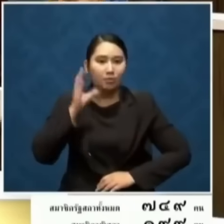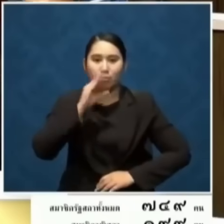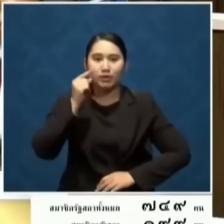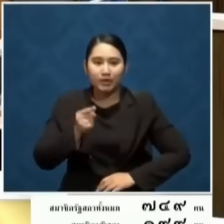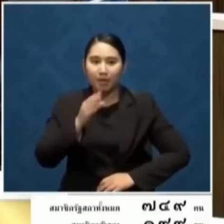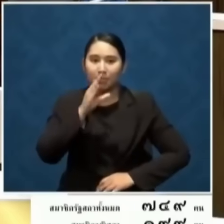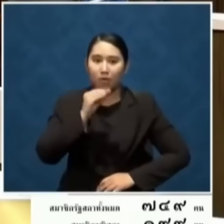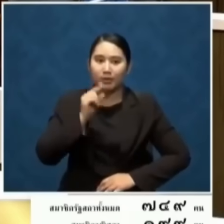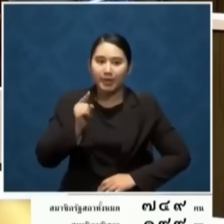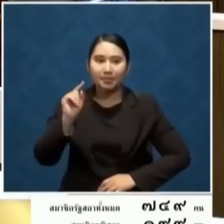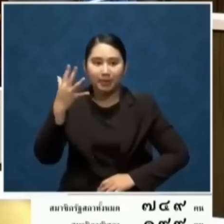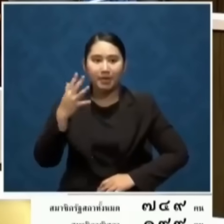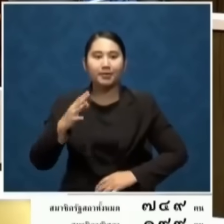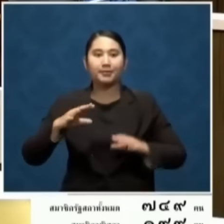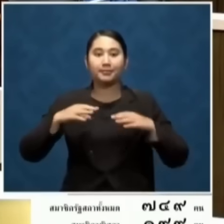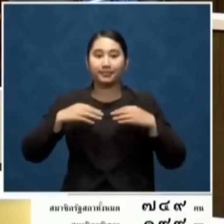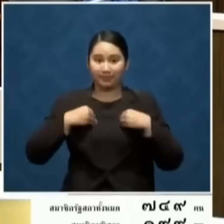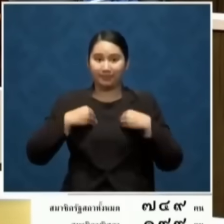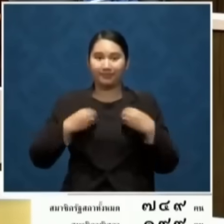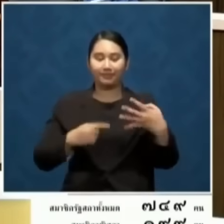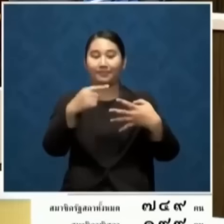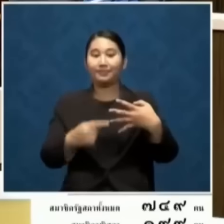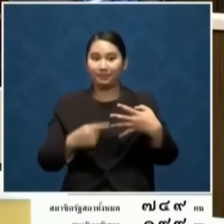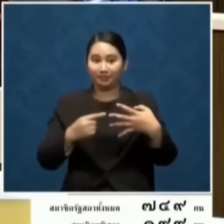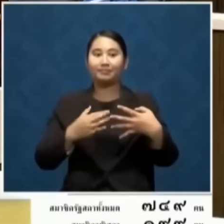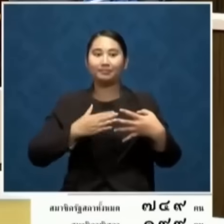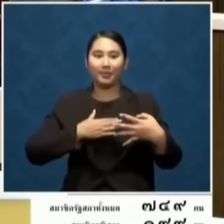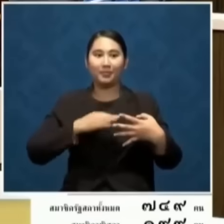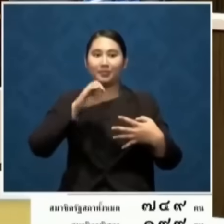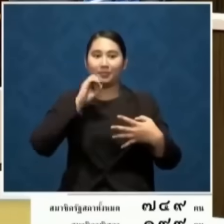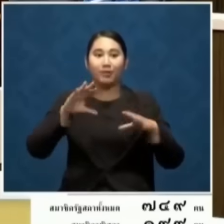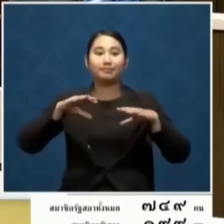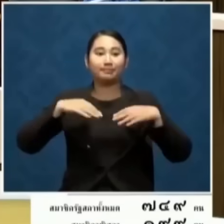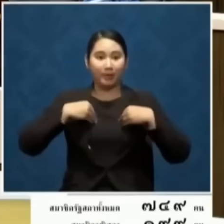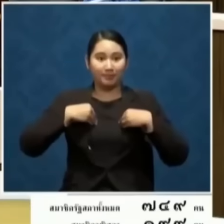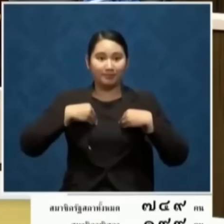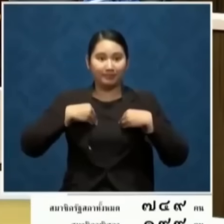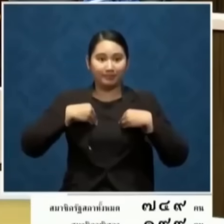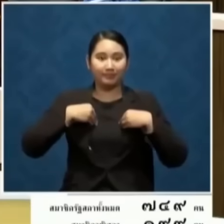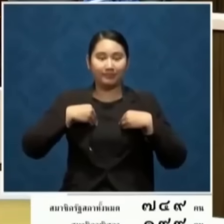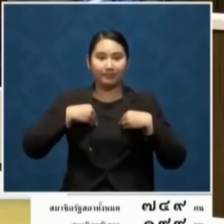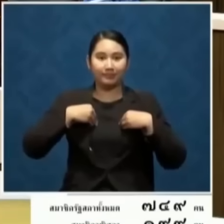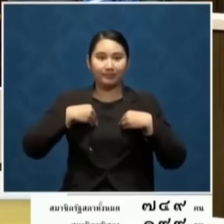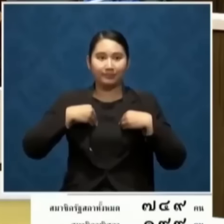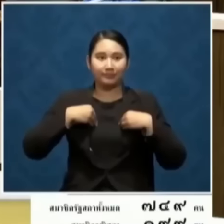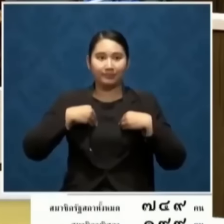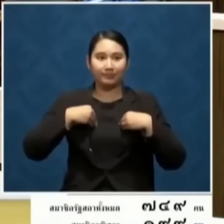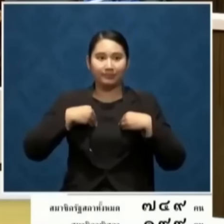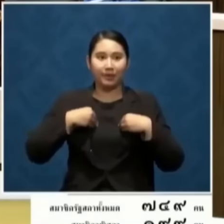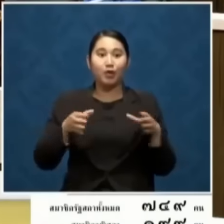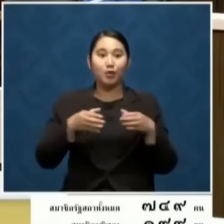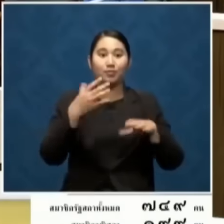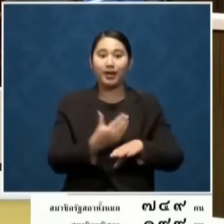าคืออะไรทราบมติกกต.ก็จากสื่อมวลชนจนถึงวันนี้ยังไม่ทราบว่ากกต.สงสัยประเด็นใดข้อสมม